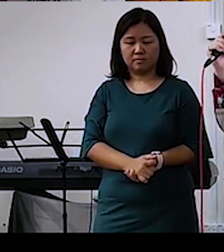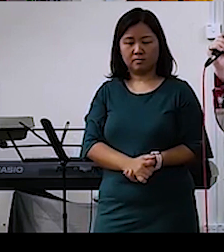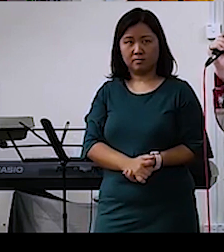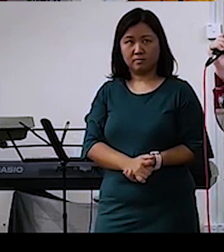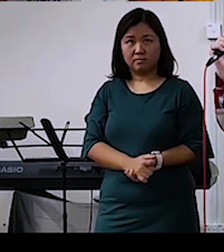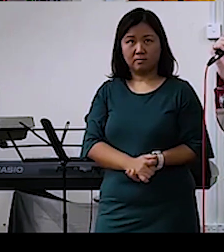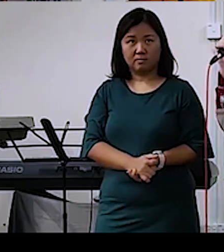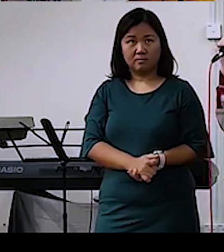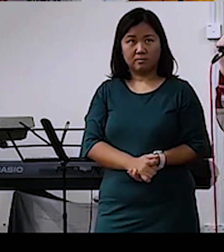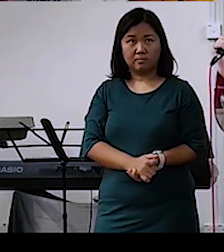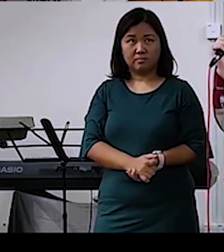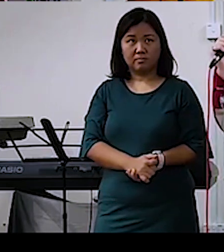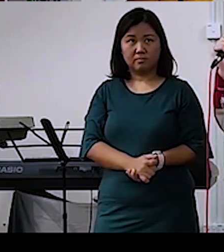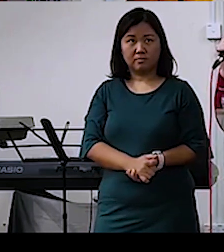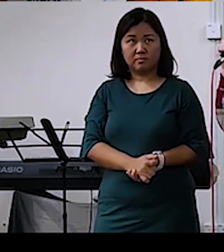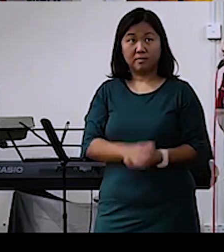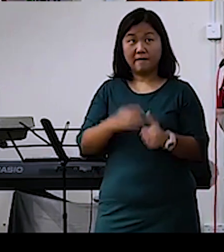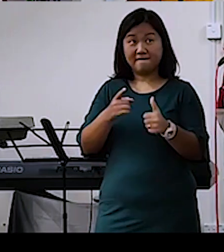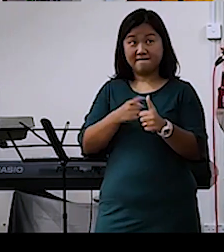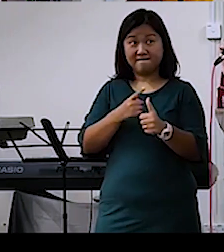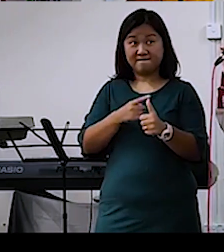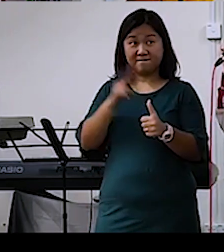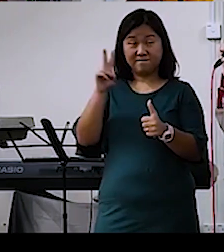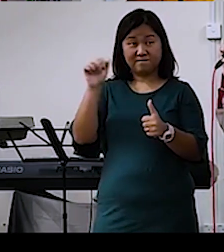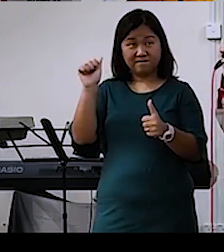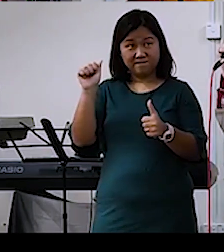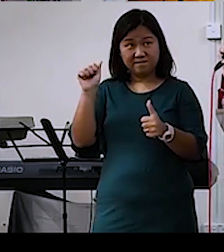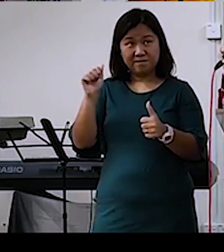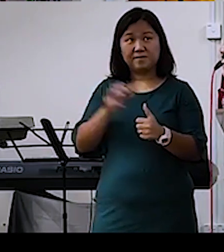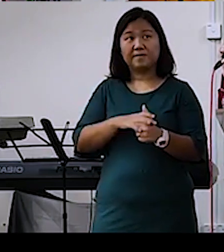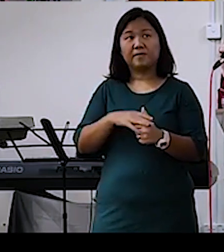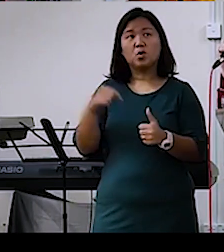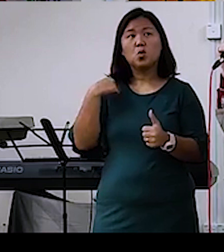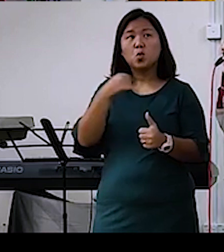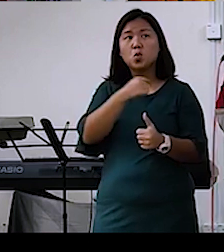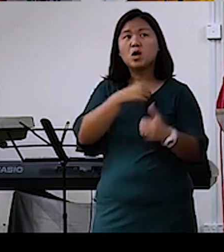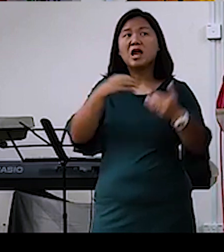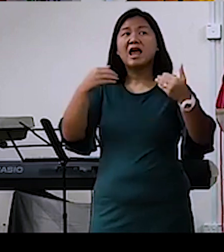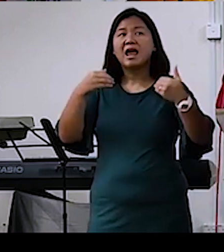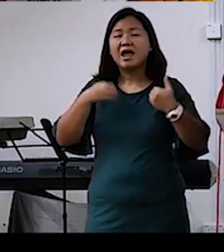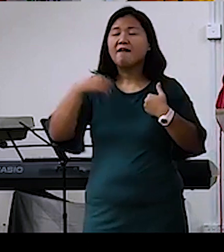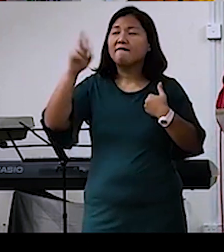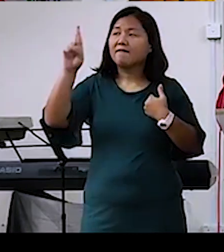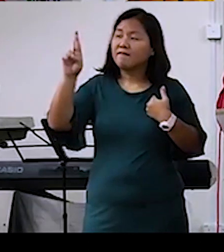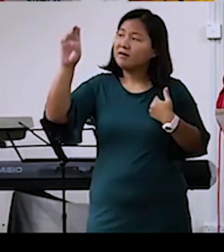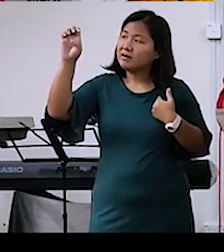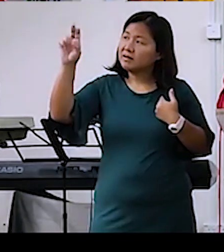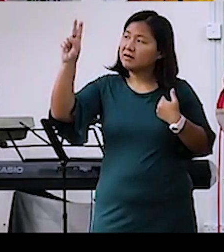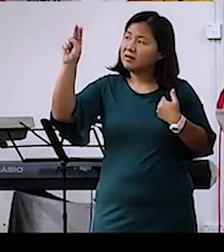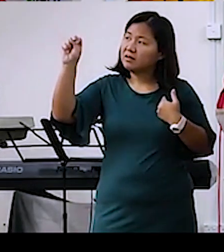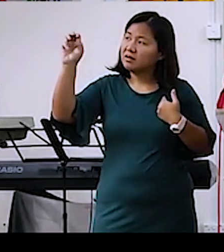怎样去服侍我们的神。 So the first, let's go to 2A again. But we have renounced. Everybody say